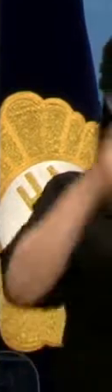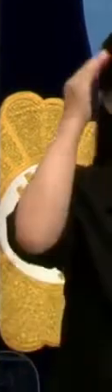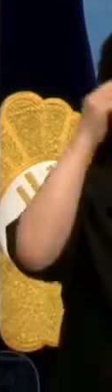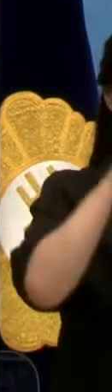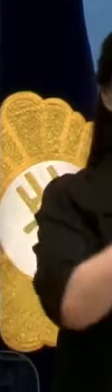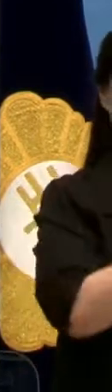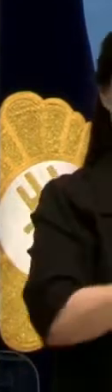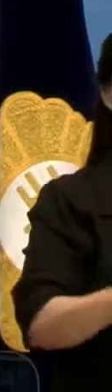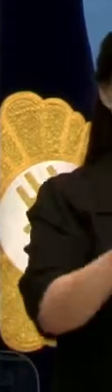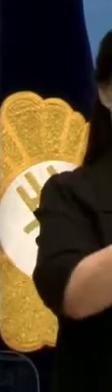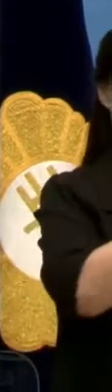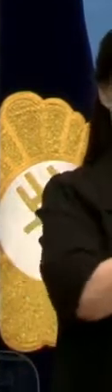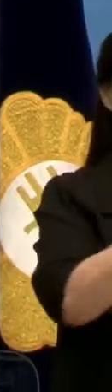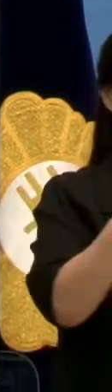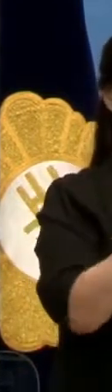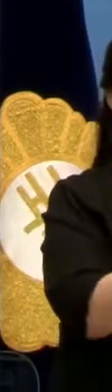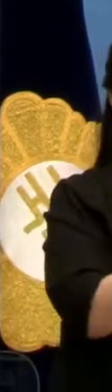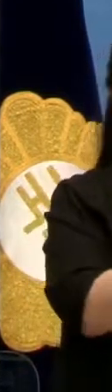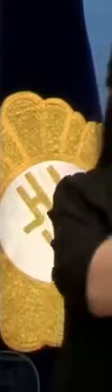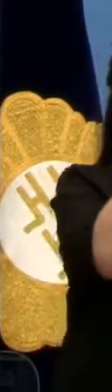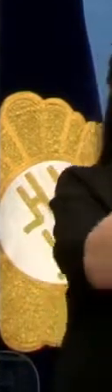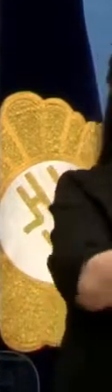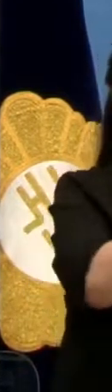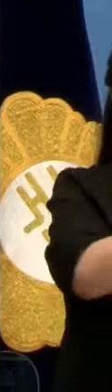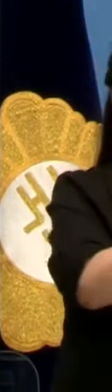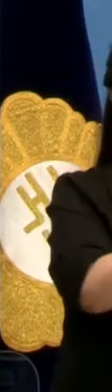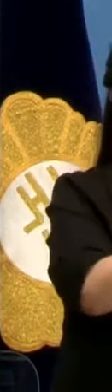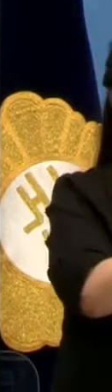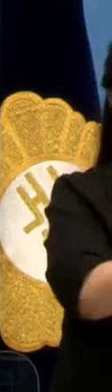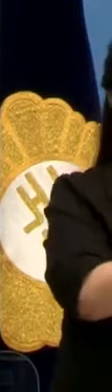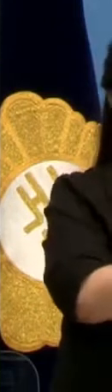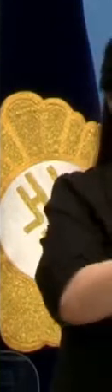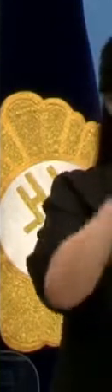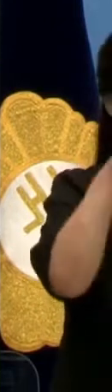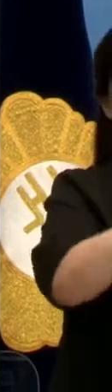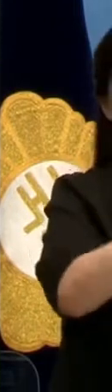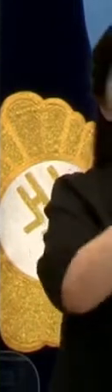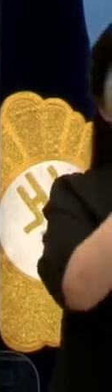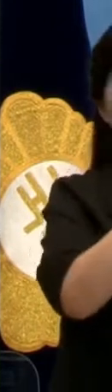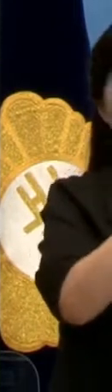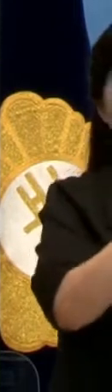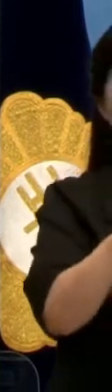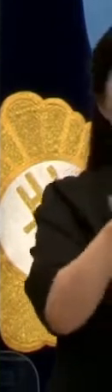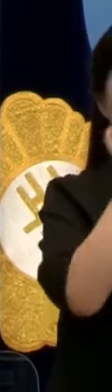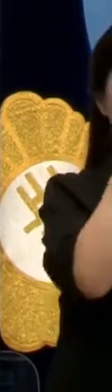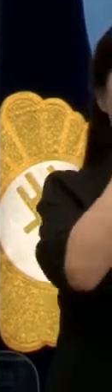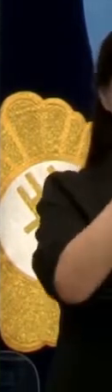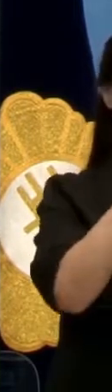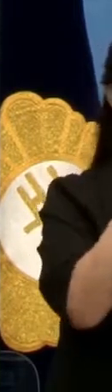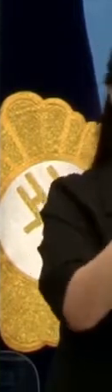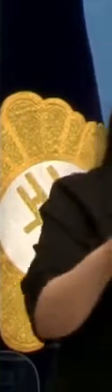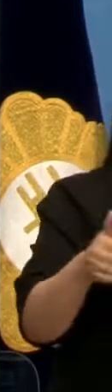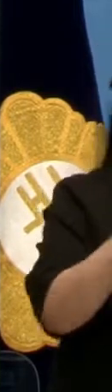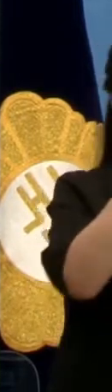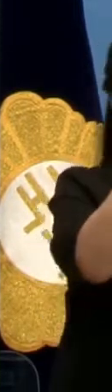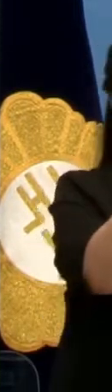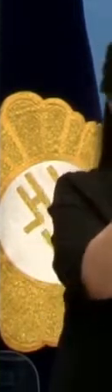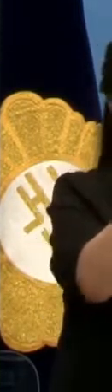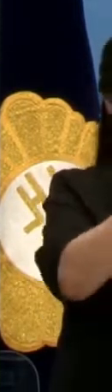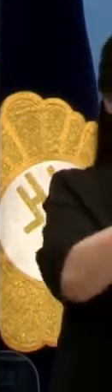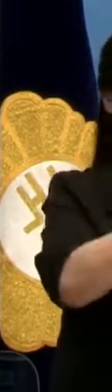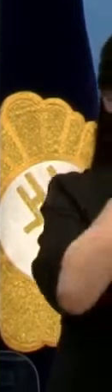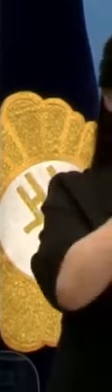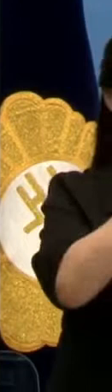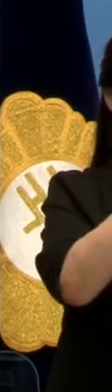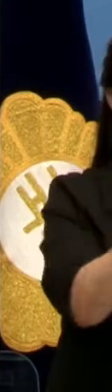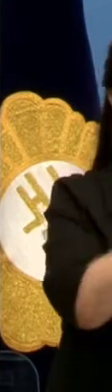대한민국이 나아가야 할 길, 그리고 기본소득에 대한 정당한 논의의 파트너로서 이재명 지사가 꼭 민주당의 대통령